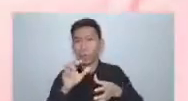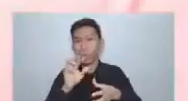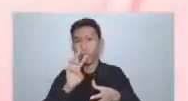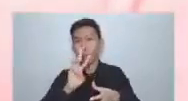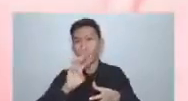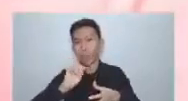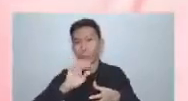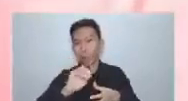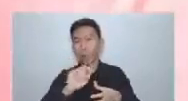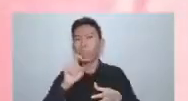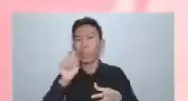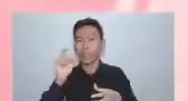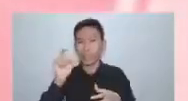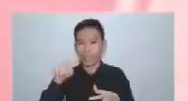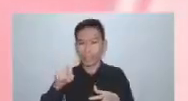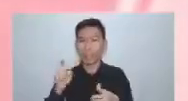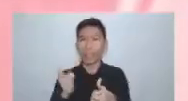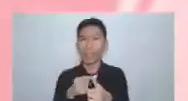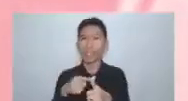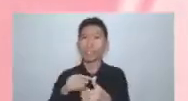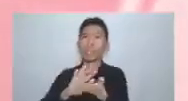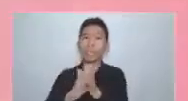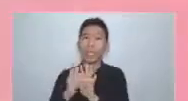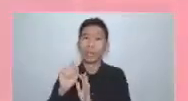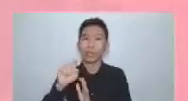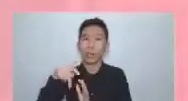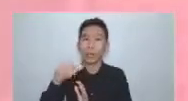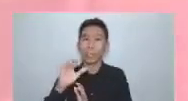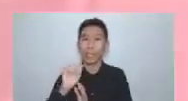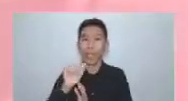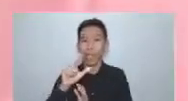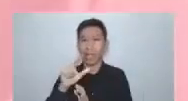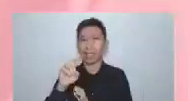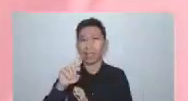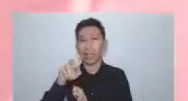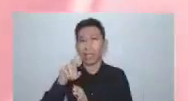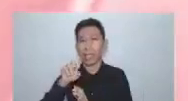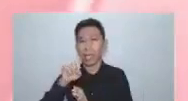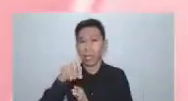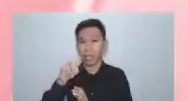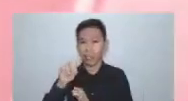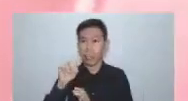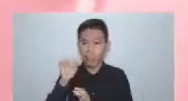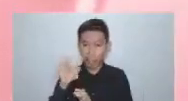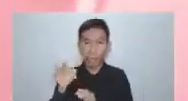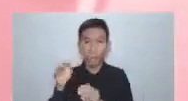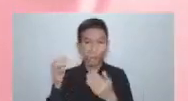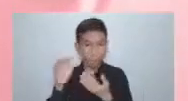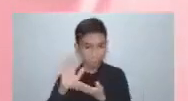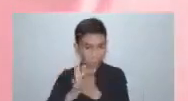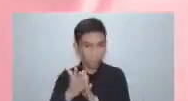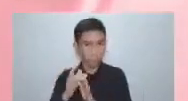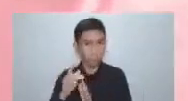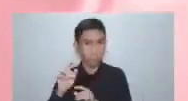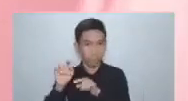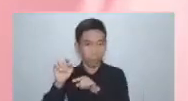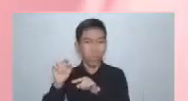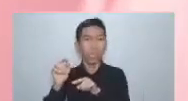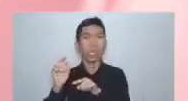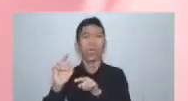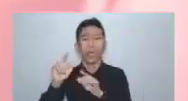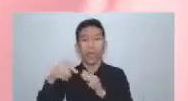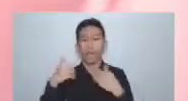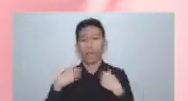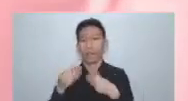naman ng maulap na kalangitan sa maghapon na may kasamang mga scattered rain showers and thunderstorms kasama na nga dito ang Metro Manila, Central